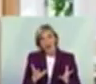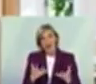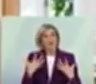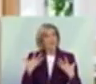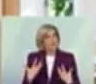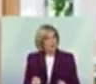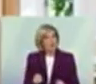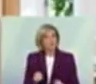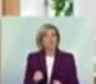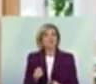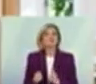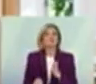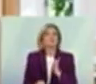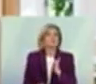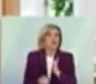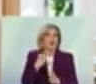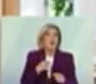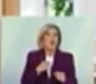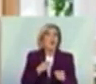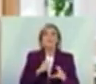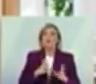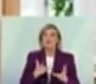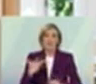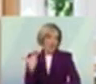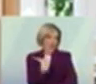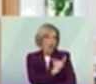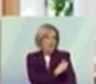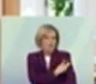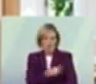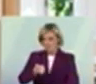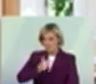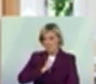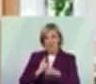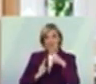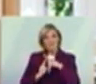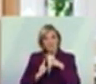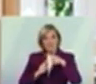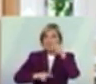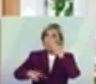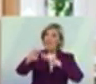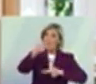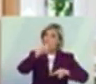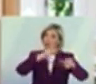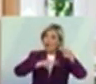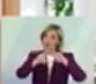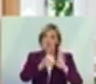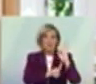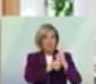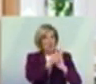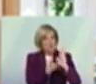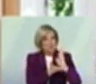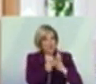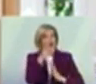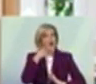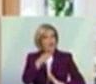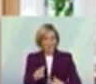2,8 στους 10. Το 28% δηλαδή είναι υπέρ αυτής της νομοθετικής ρύθμισης, παρά το γεγονός ότι εδώ και μήνες γίνεται συντονισμένη προσπάθεια